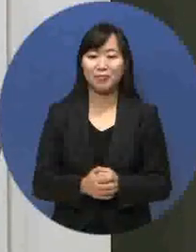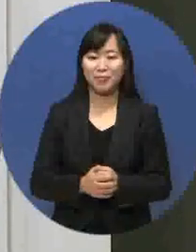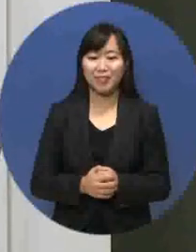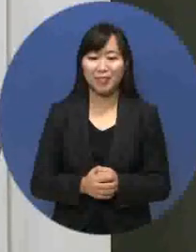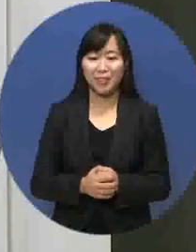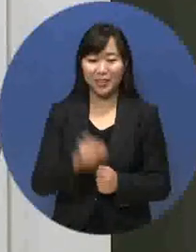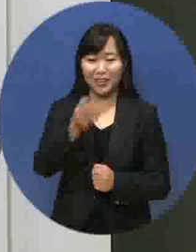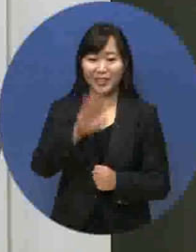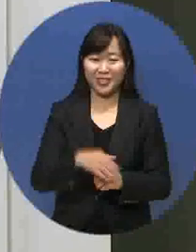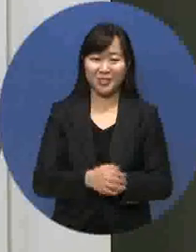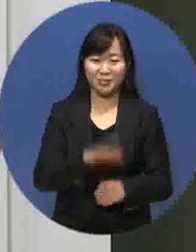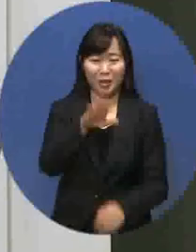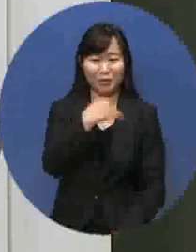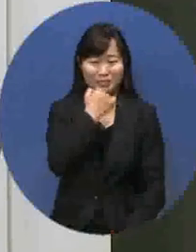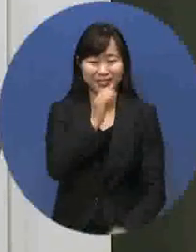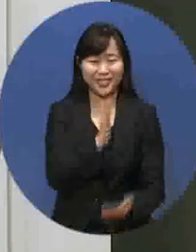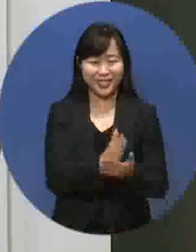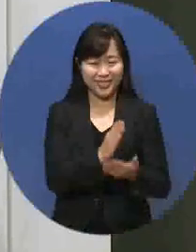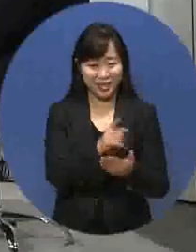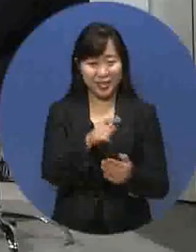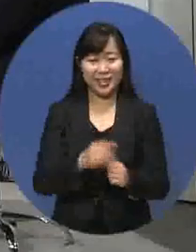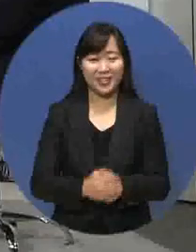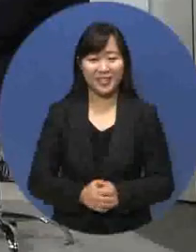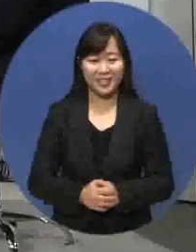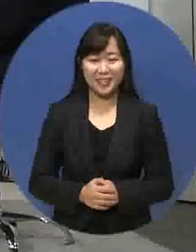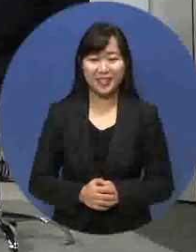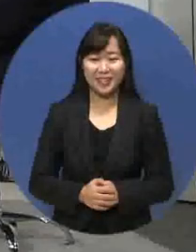그런데 웃지 마시고